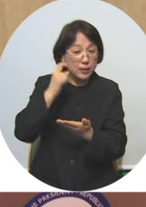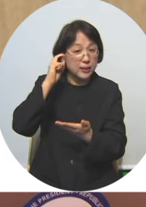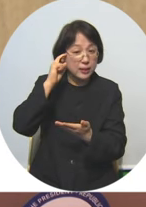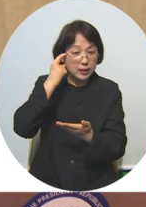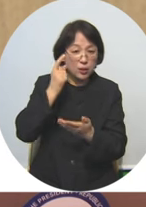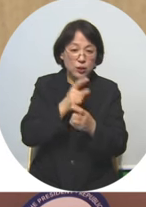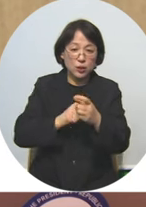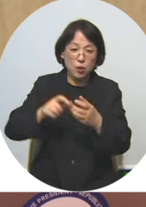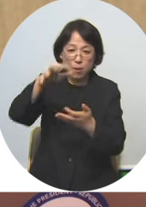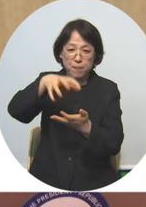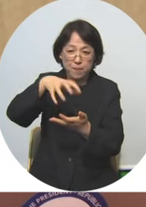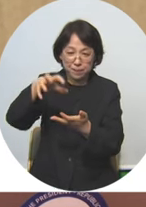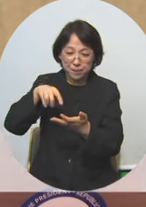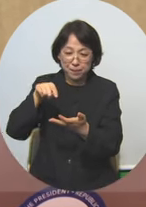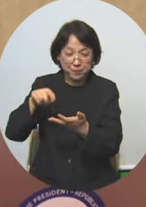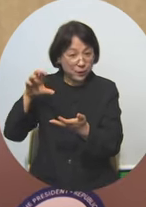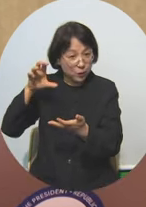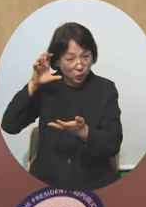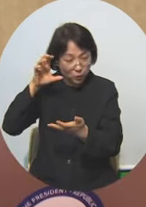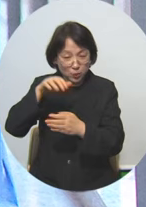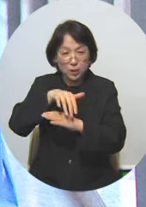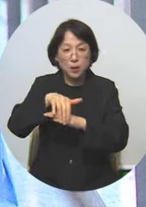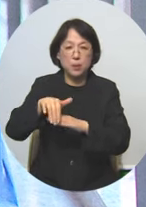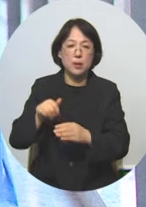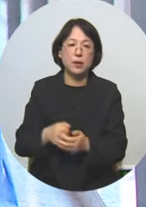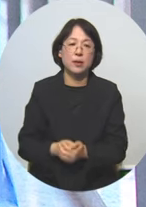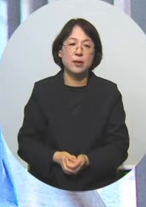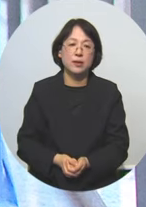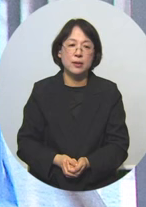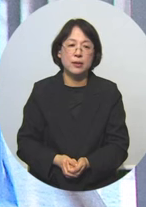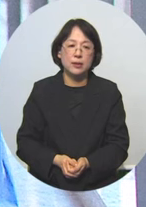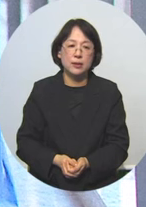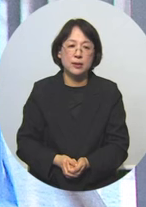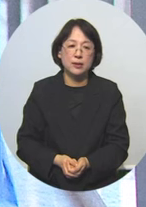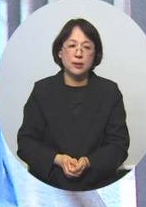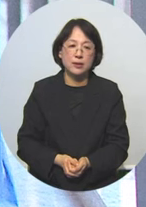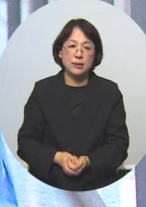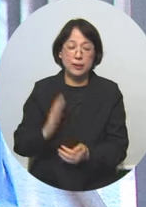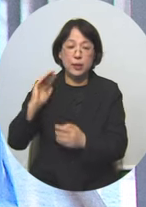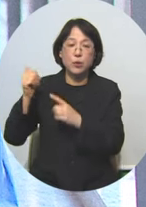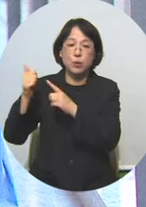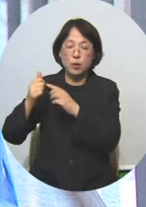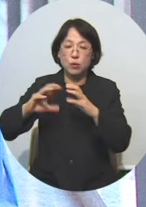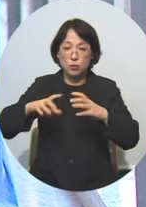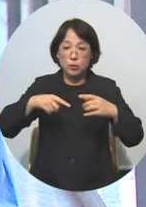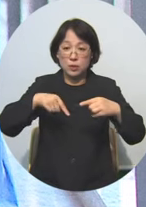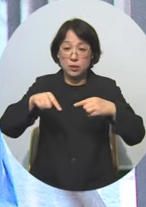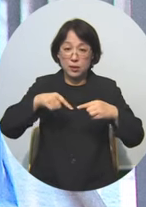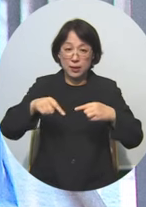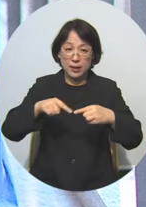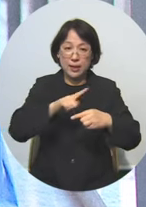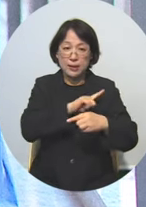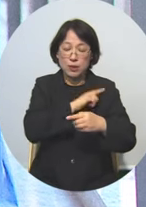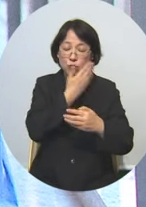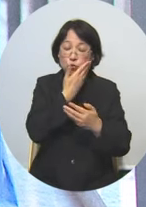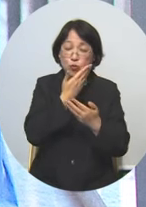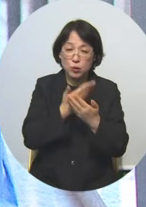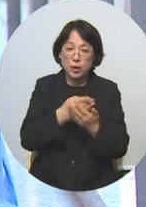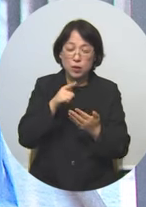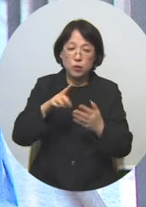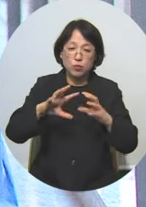의견은 더 챙기고 귀 기울이겠습니다. 윤 대통령은 국정의 최우선은